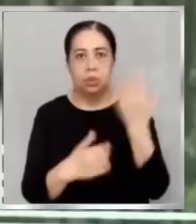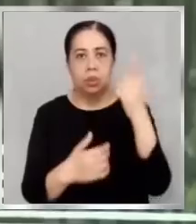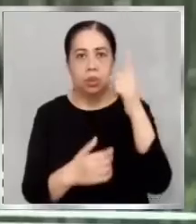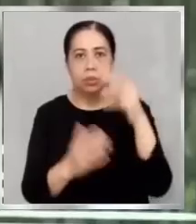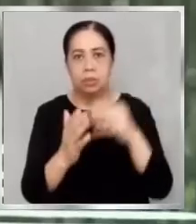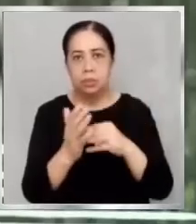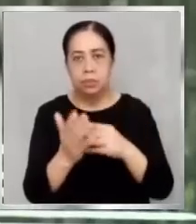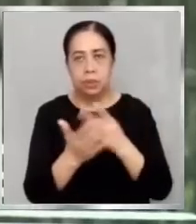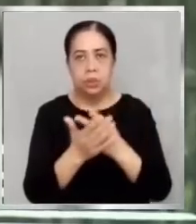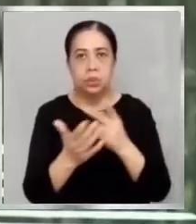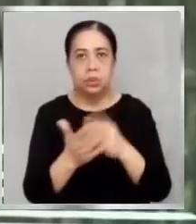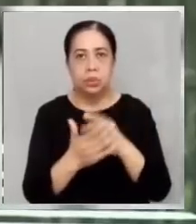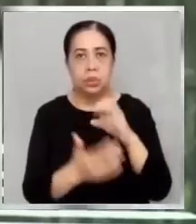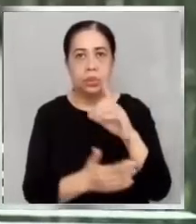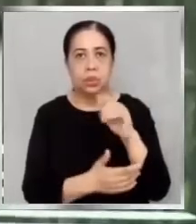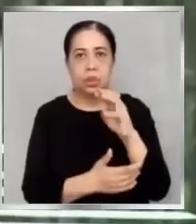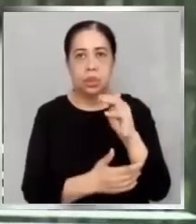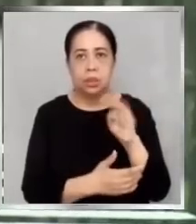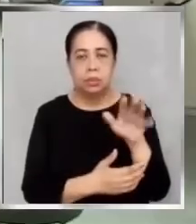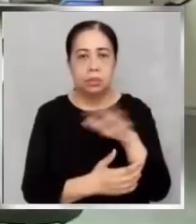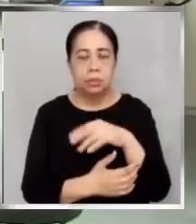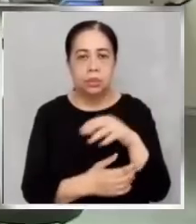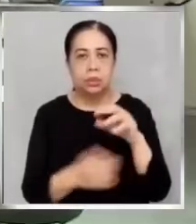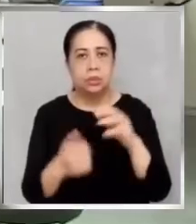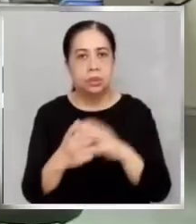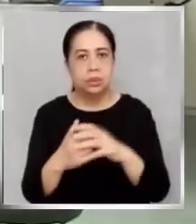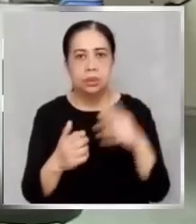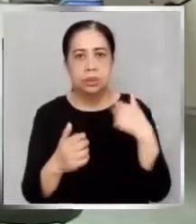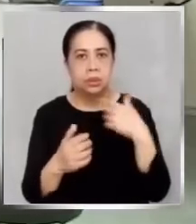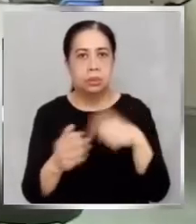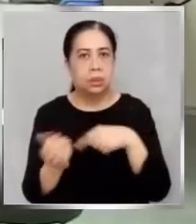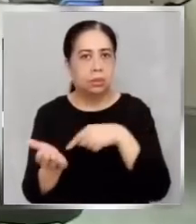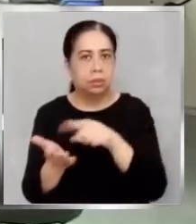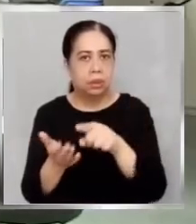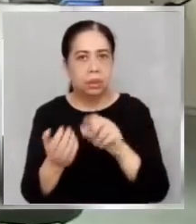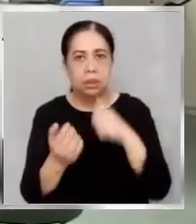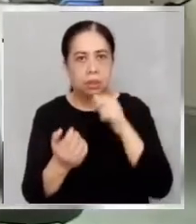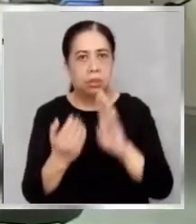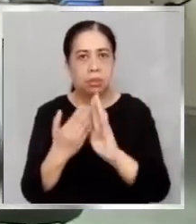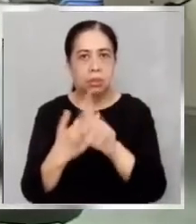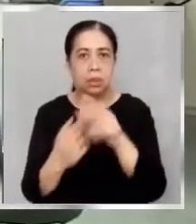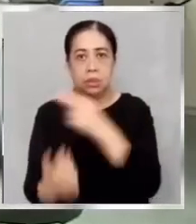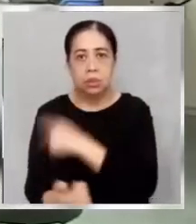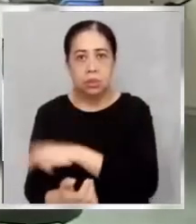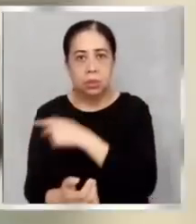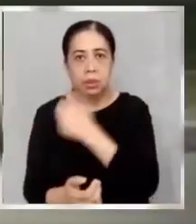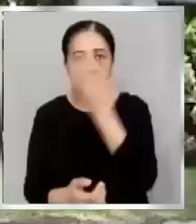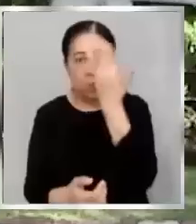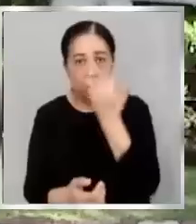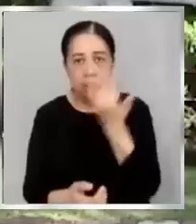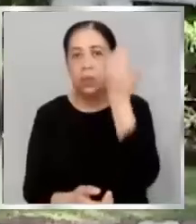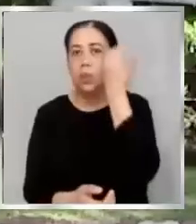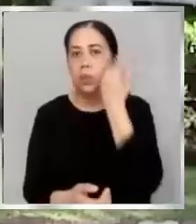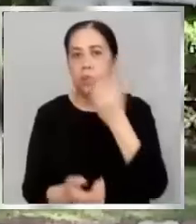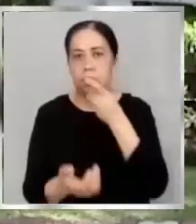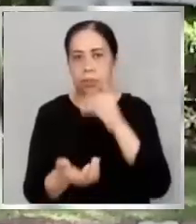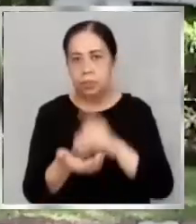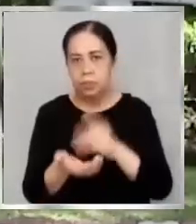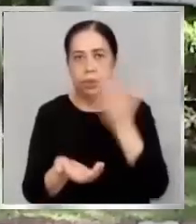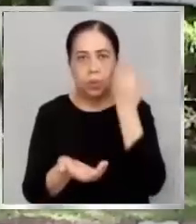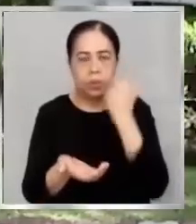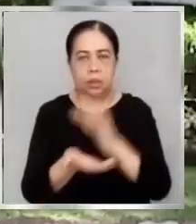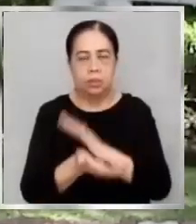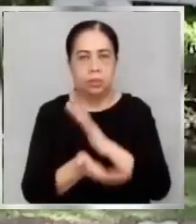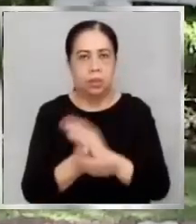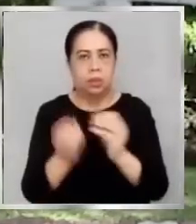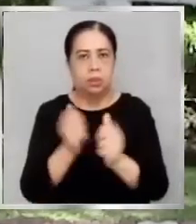mga claims sa PhilHealth na hindi pa binabayaran o ibinalik sa mga ospital dahil sa kakulangan ng mga dokumento. Pinakamalaki sa mga yan